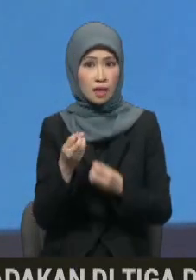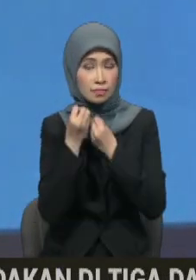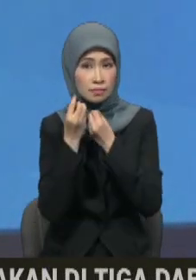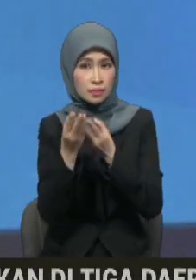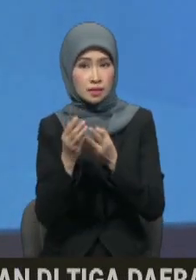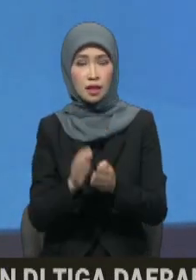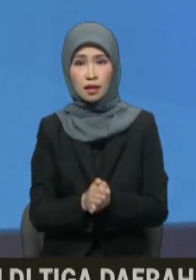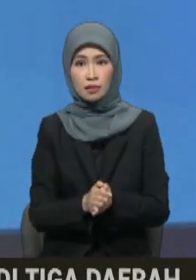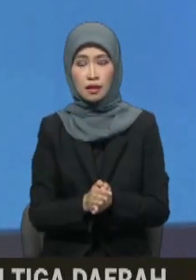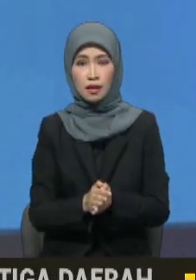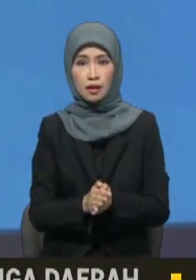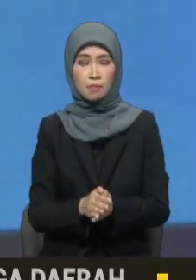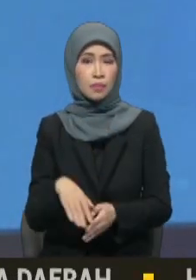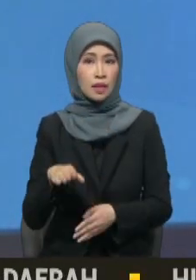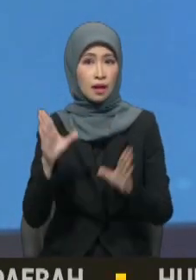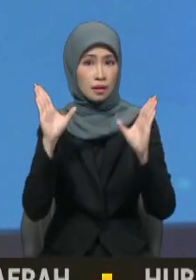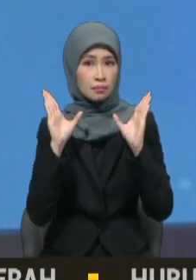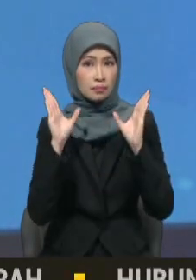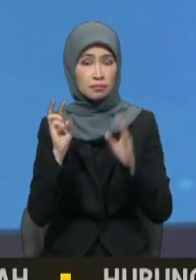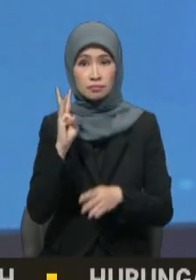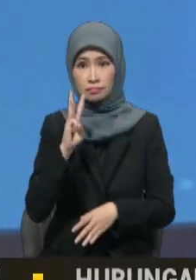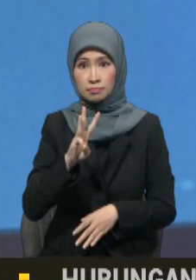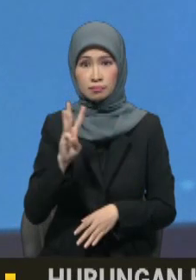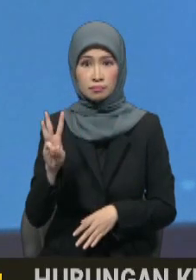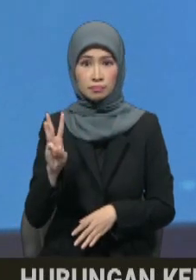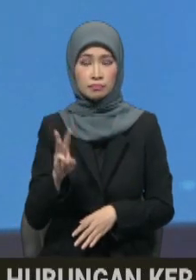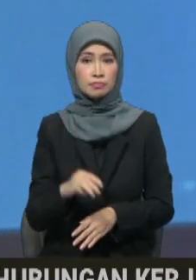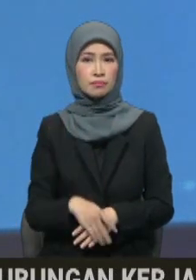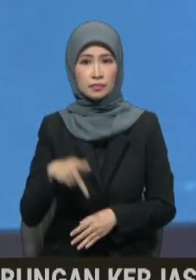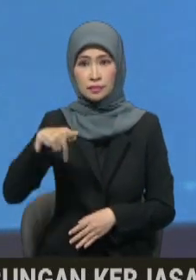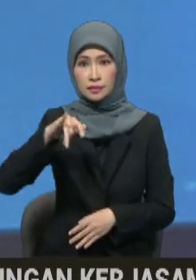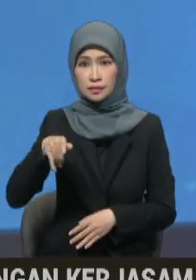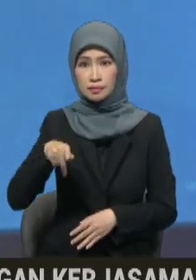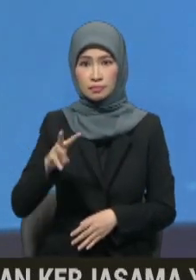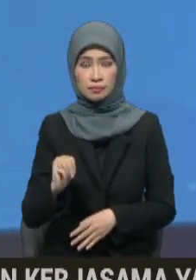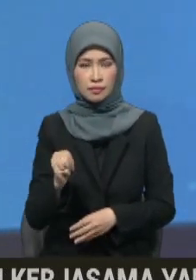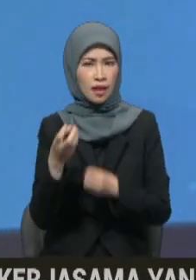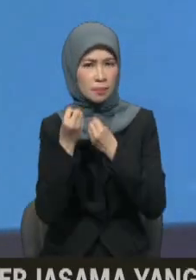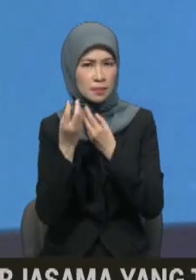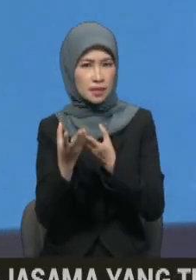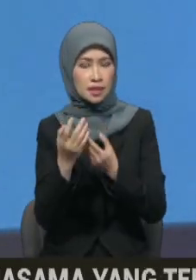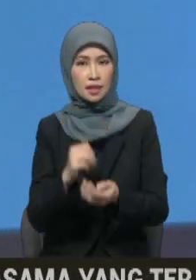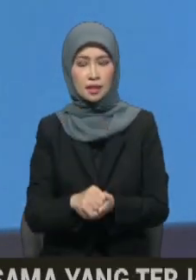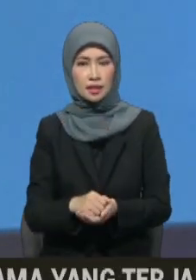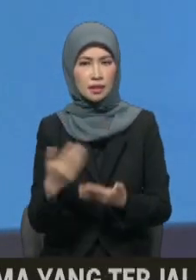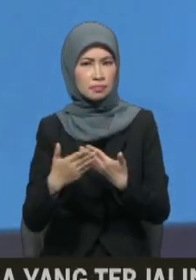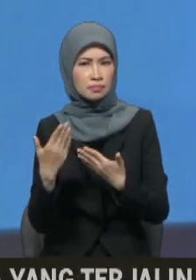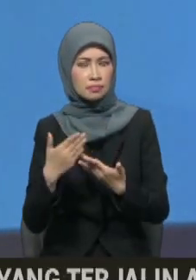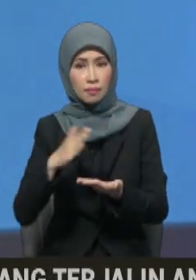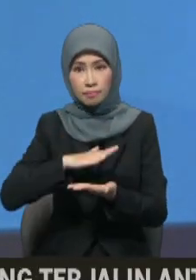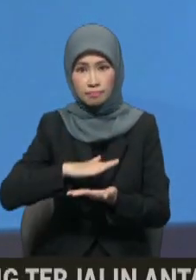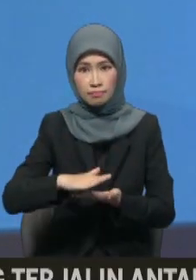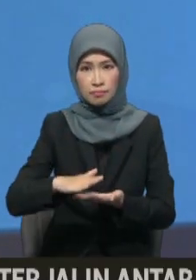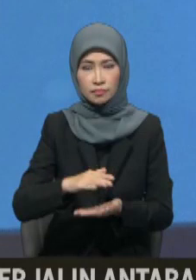2024 setiausaha tetap wawasan jabatan Perdana Menteri menjelaskan langkah-langkah pembaikan berterusan dan